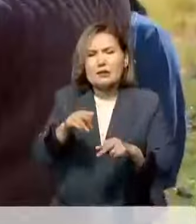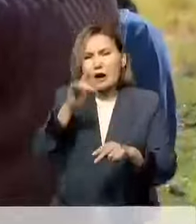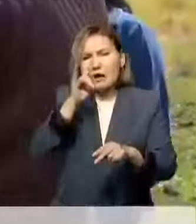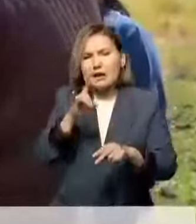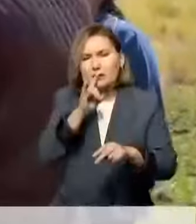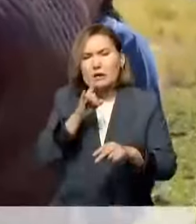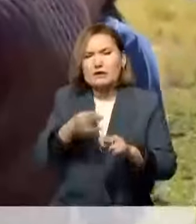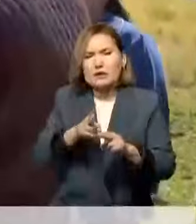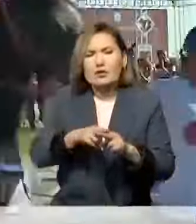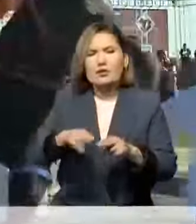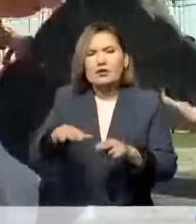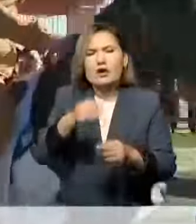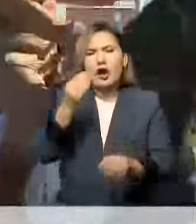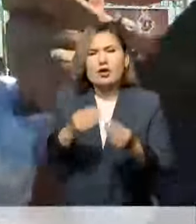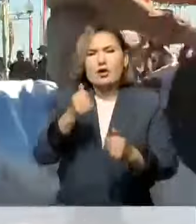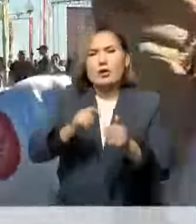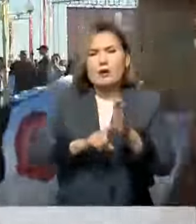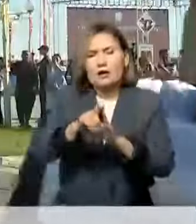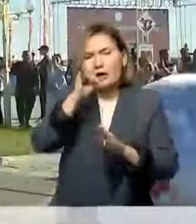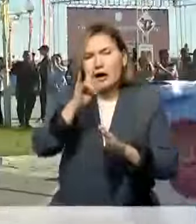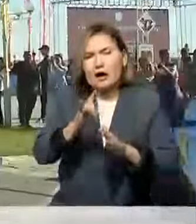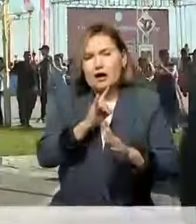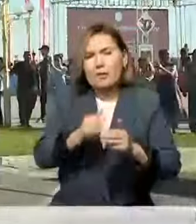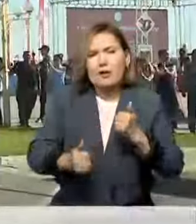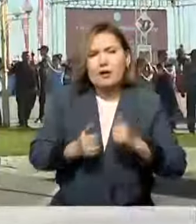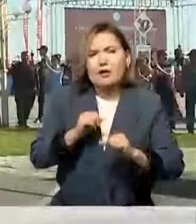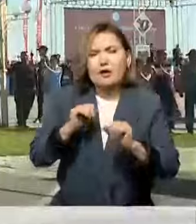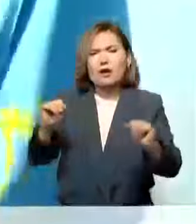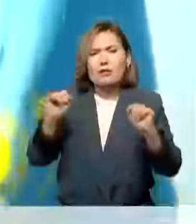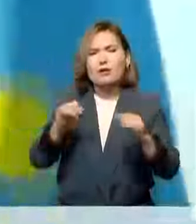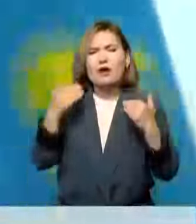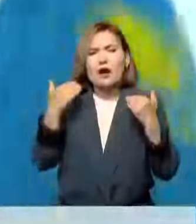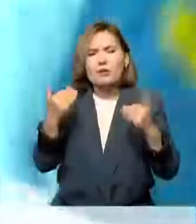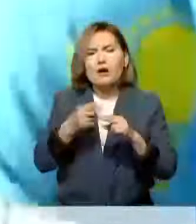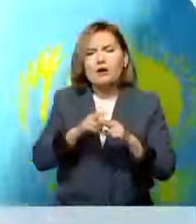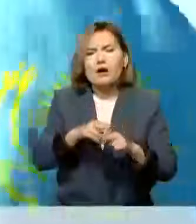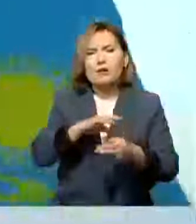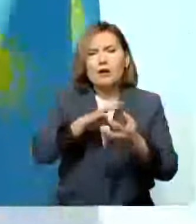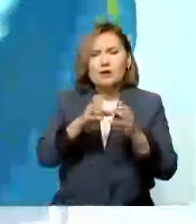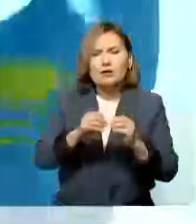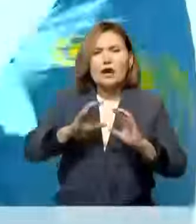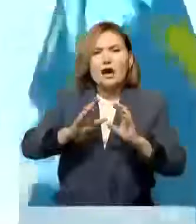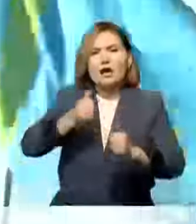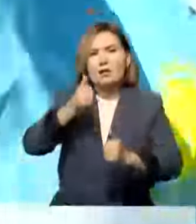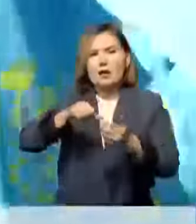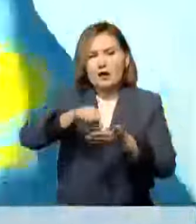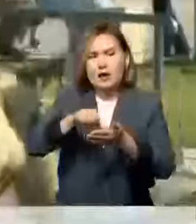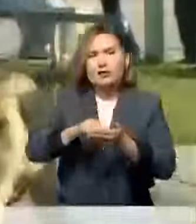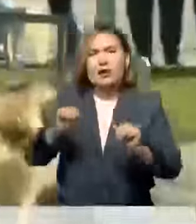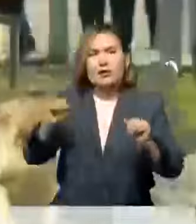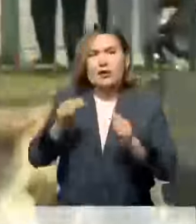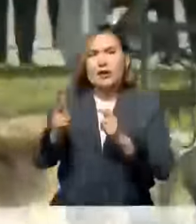Қызылорда қаласында жалғасты. Қазақ күресінен ел намысын қорғайтын қызылордалық палуан Мақсат Исаға болып, әлем көстіккен байрақты бәсеке